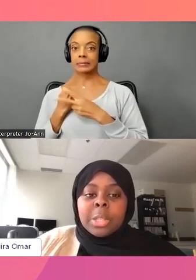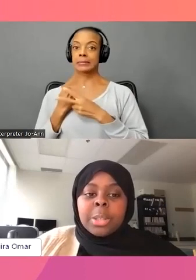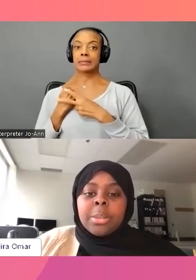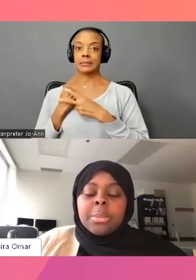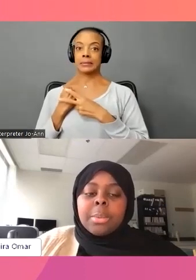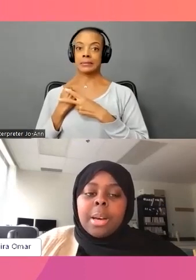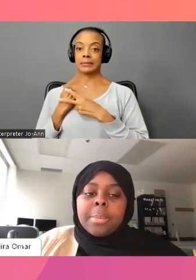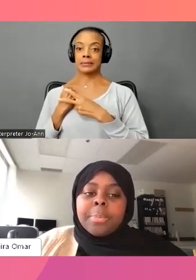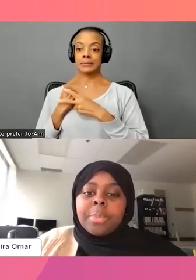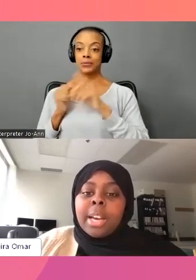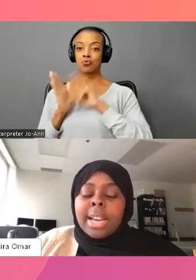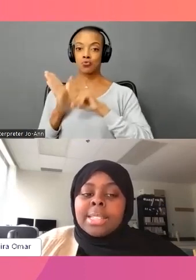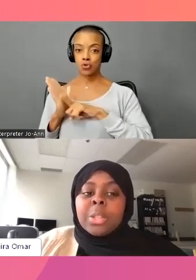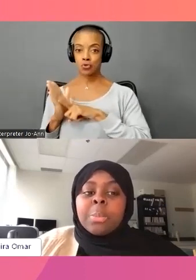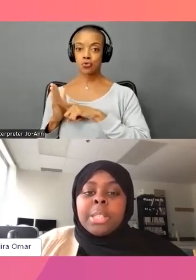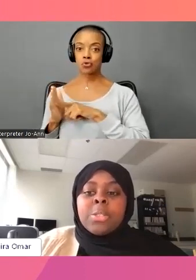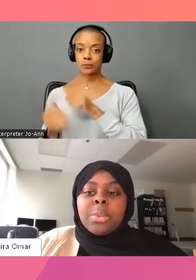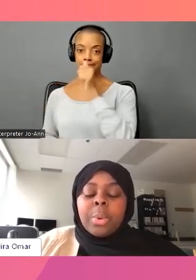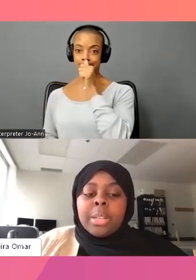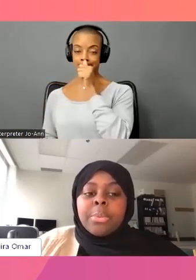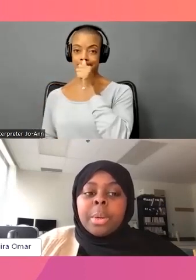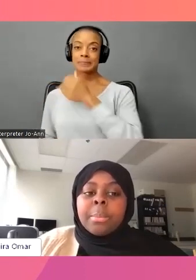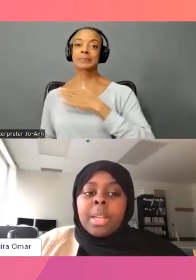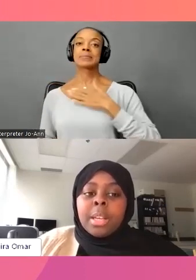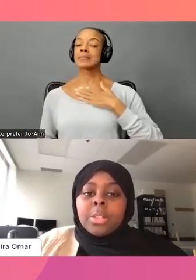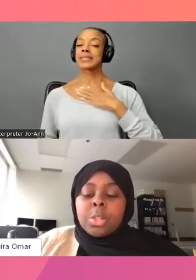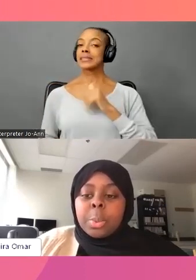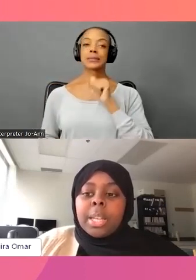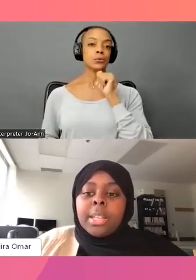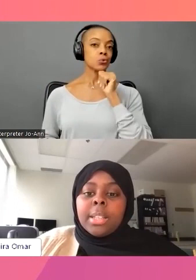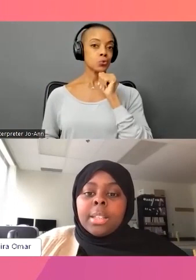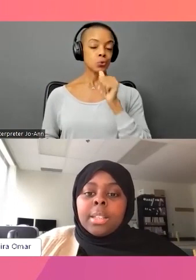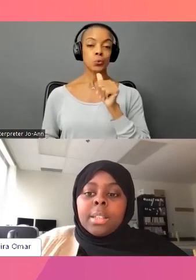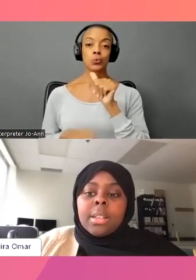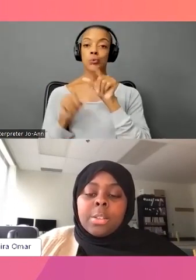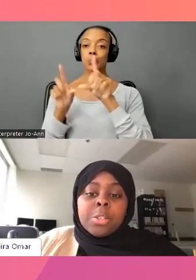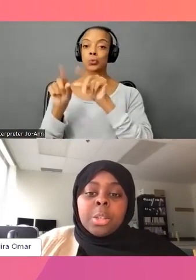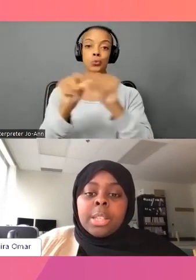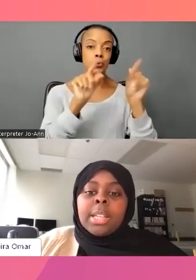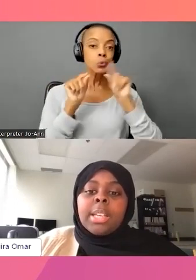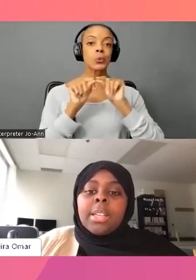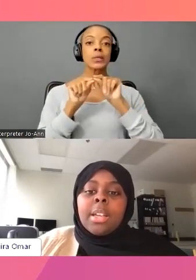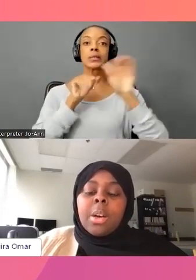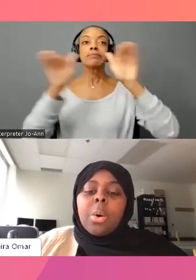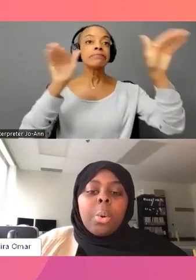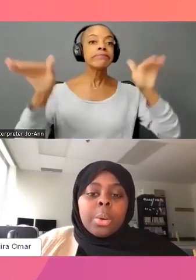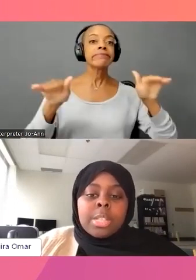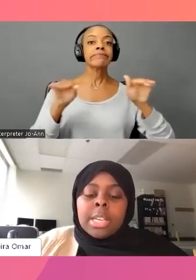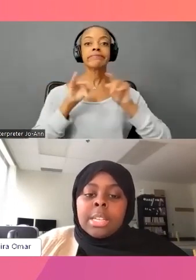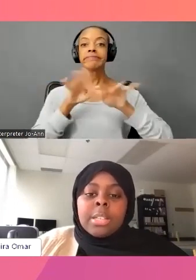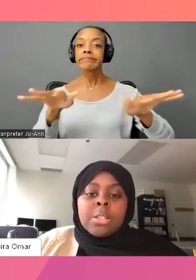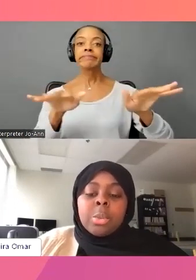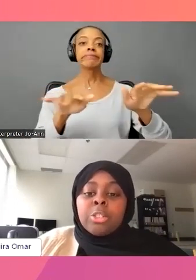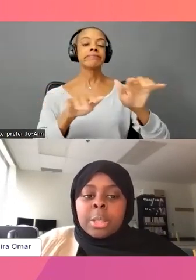publiée. Afin de préserver ce matériel, je vous demande de bien vouloir ne